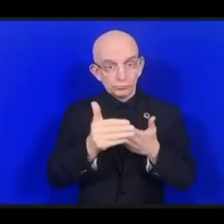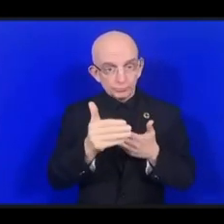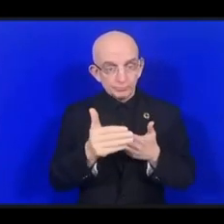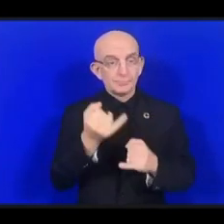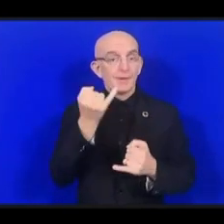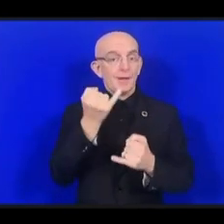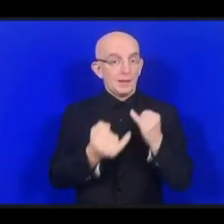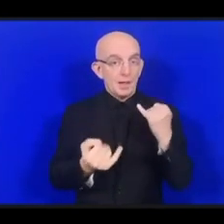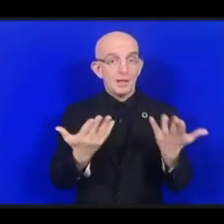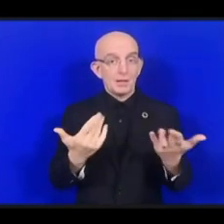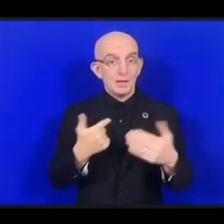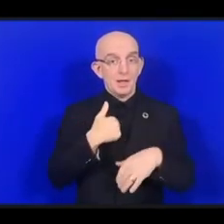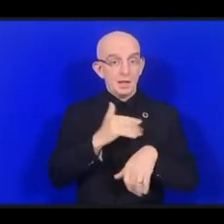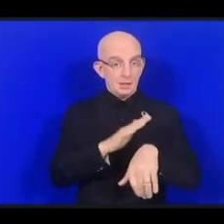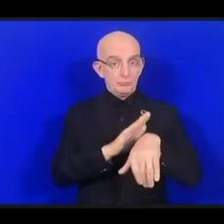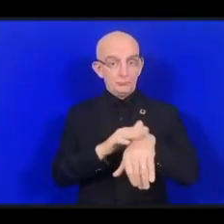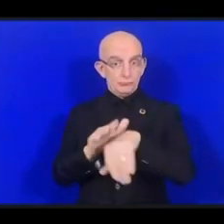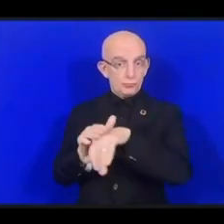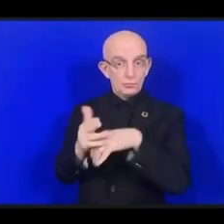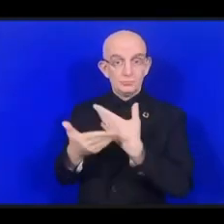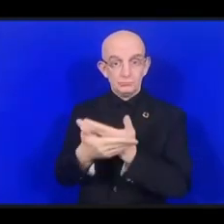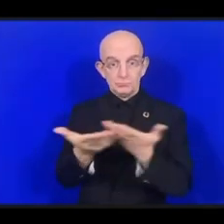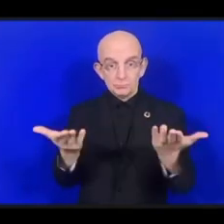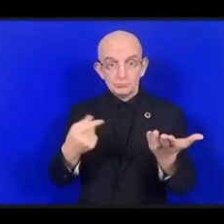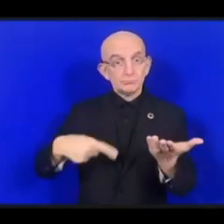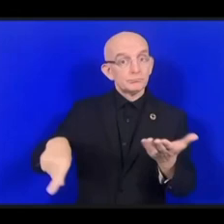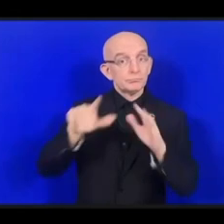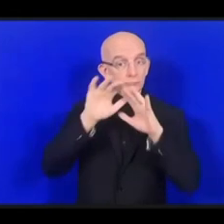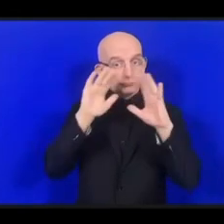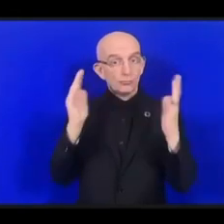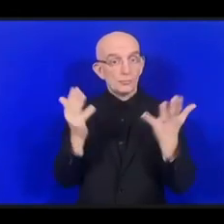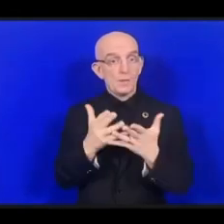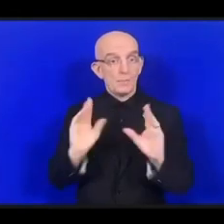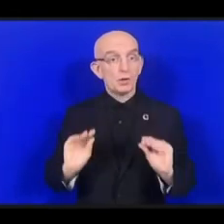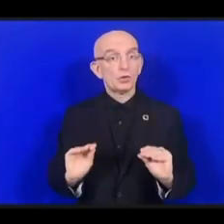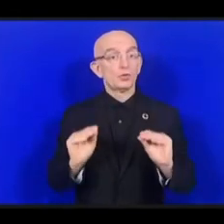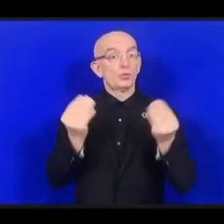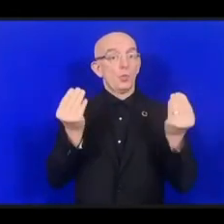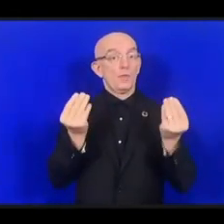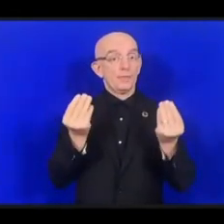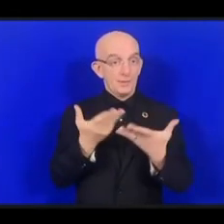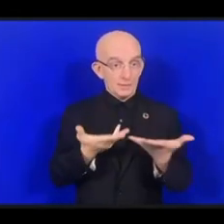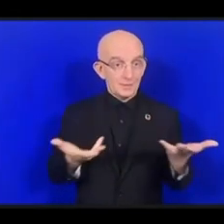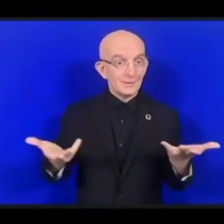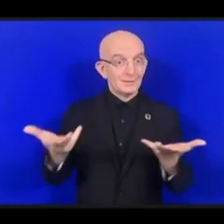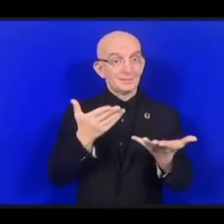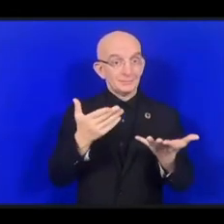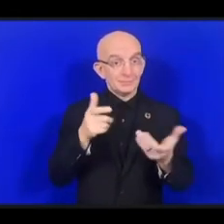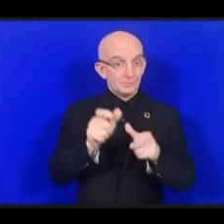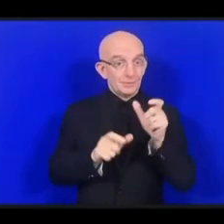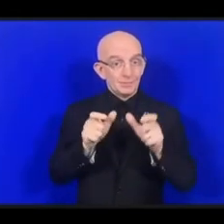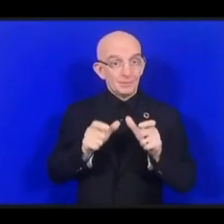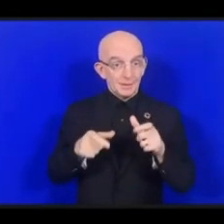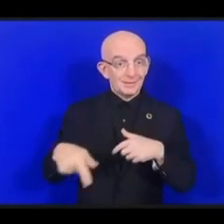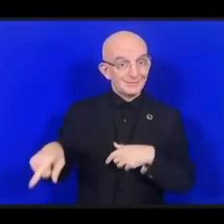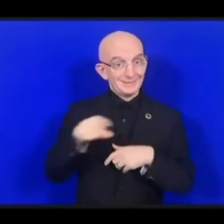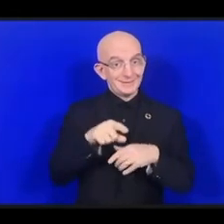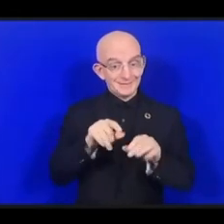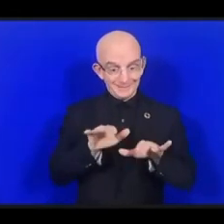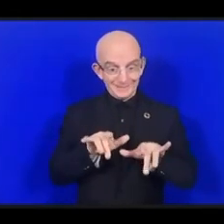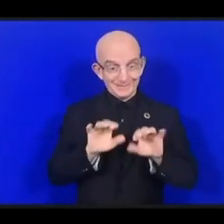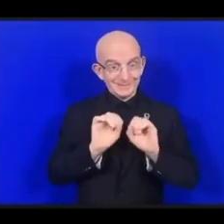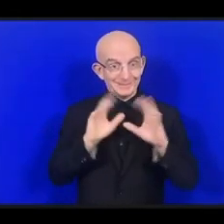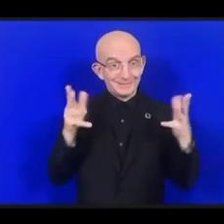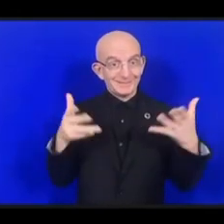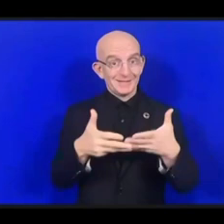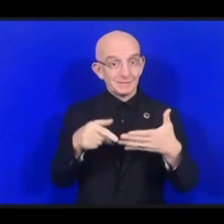mondiale en disant que l'Internet que nous désirons ne nous sera pas donner nous devrons lutter pour l'obtenir nous sommes ici et nous